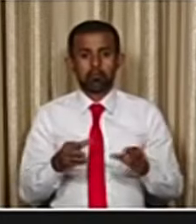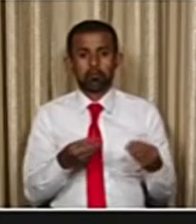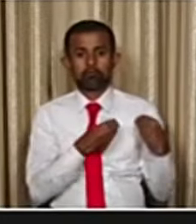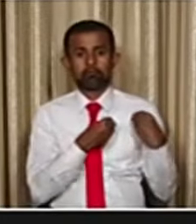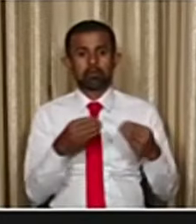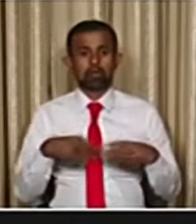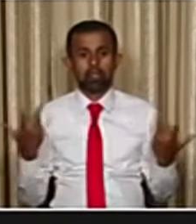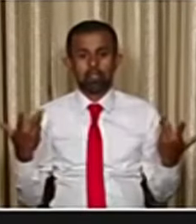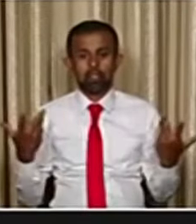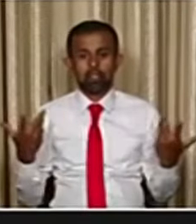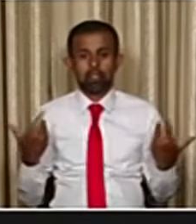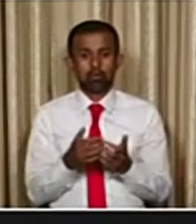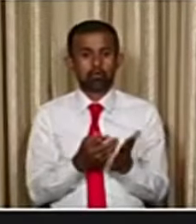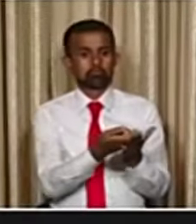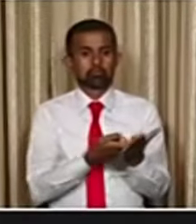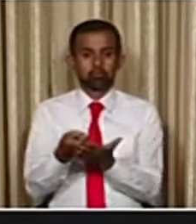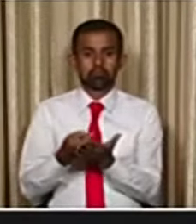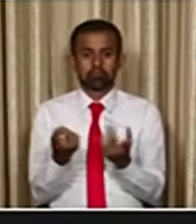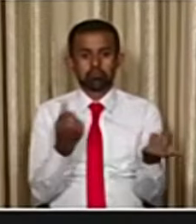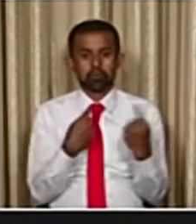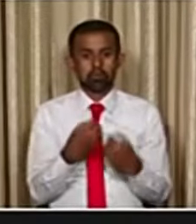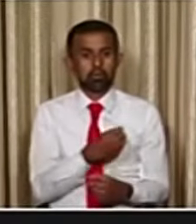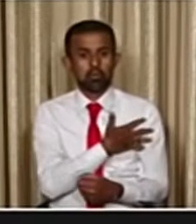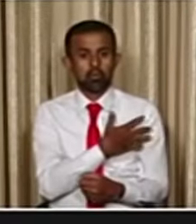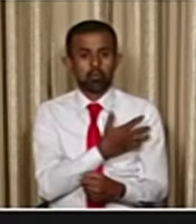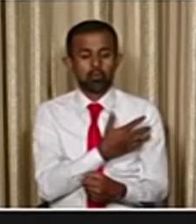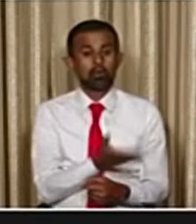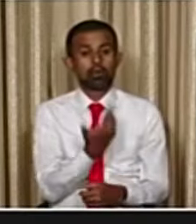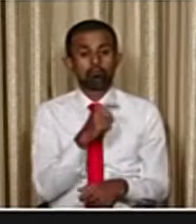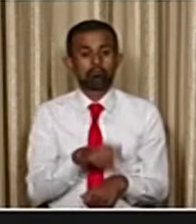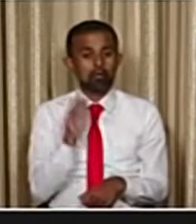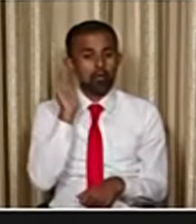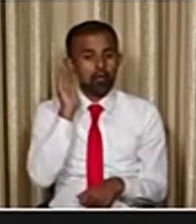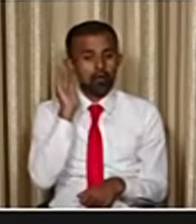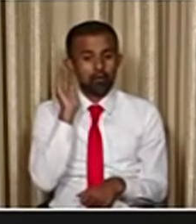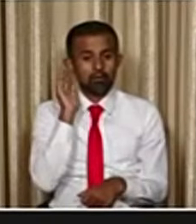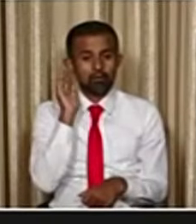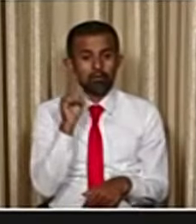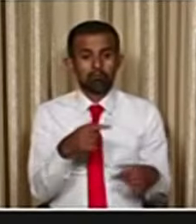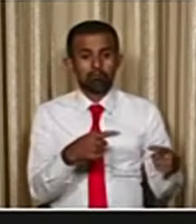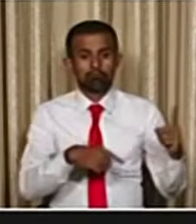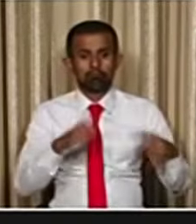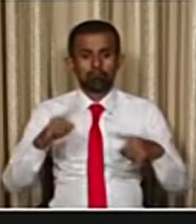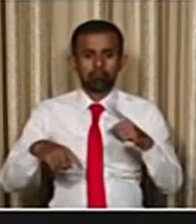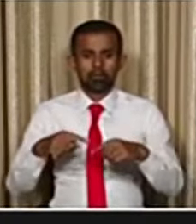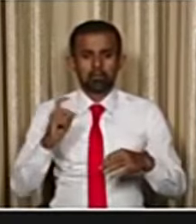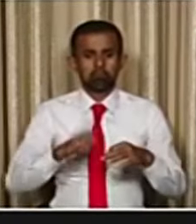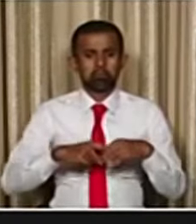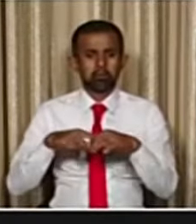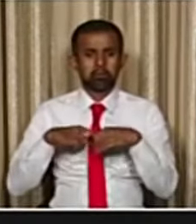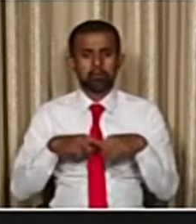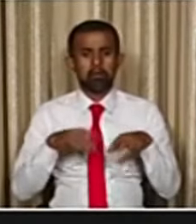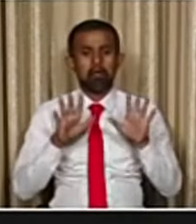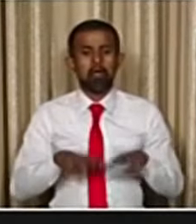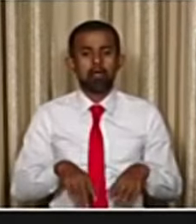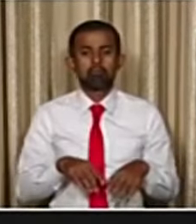නැහැ. හැම කෙනාම කොන්දේසි දානවා. හැම දෙනාම අහනවා ගෝඨාභය මහත්තයා කොයිලාද යන්නේ කියලා. හැම දෙනාම එක එක විදිහේ කාරණා මතු කරනවා. හැබැයි